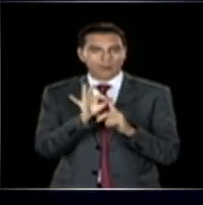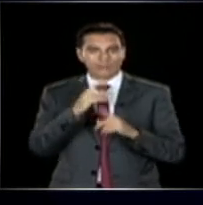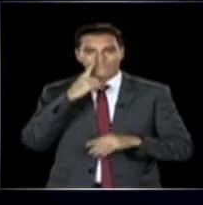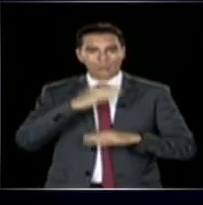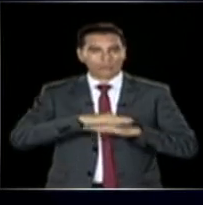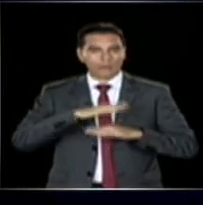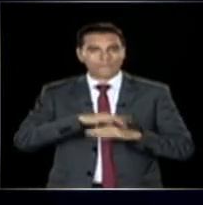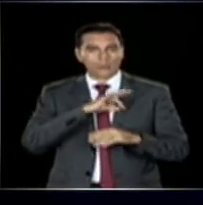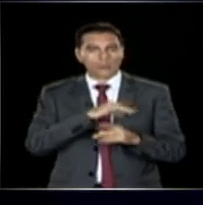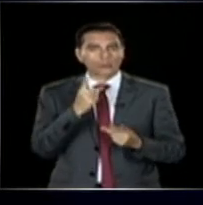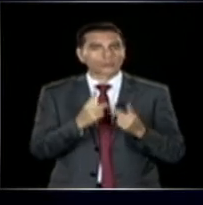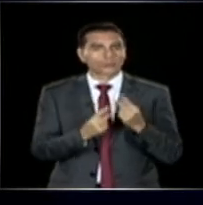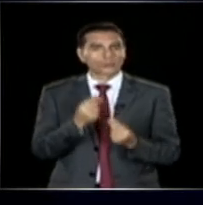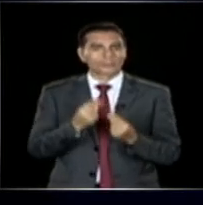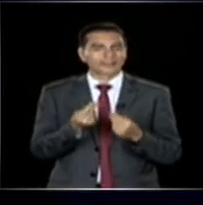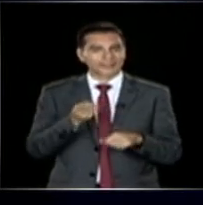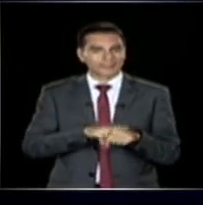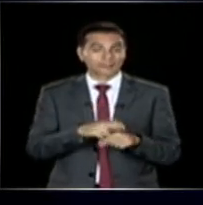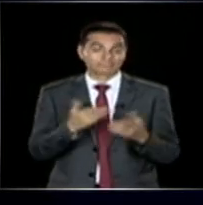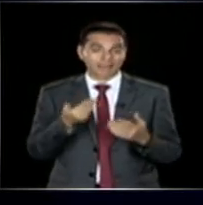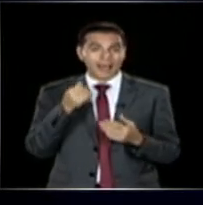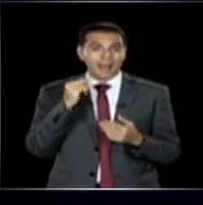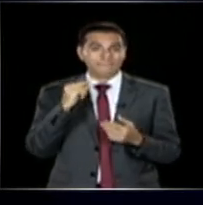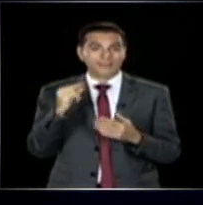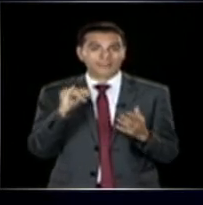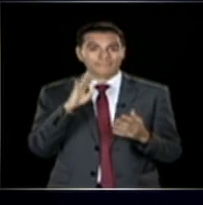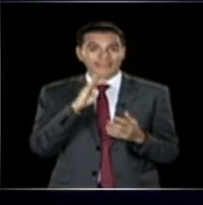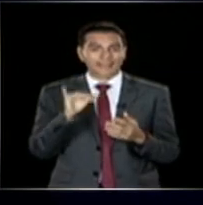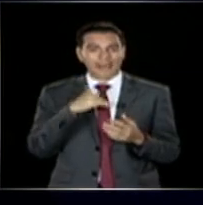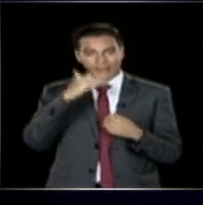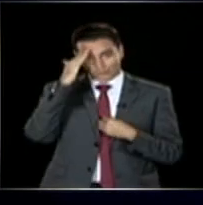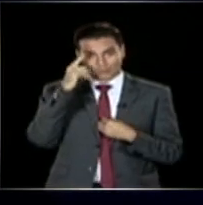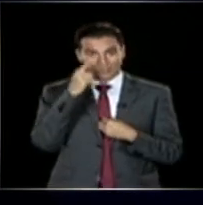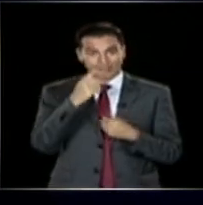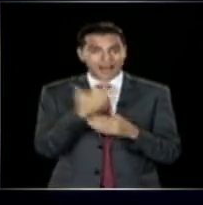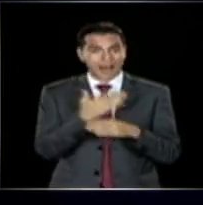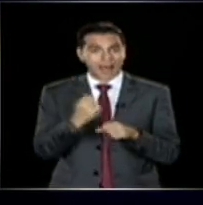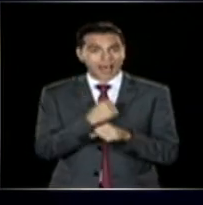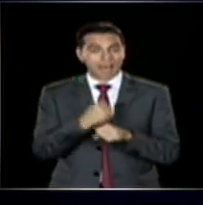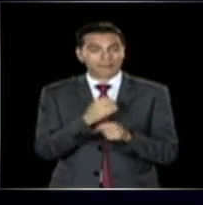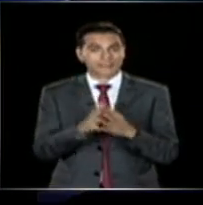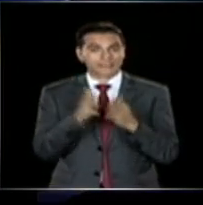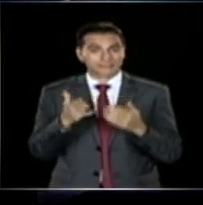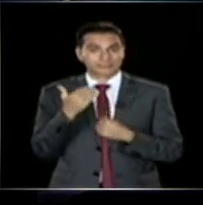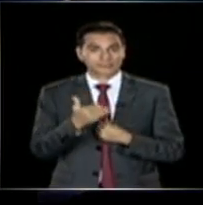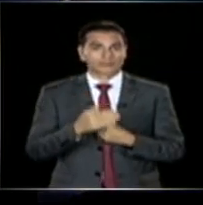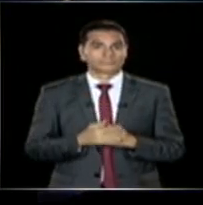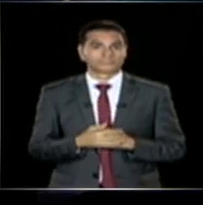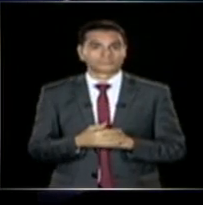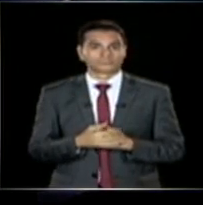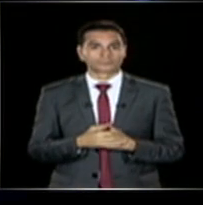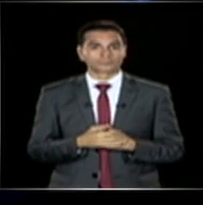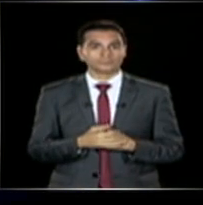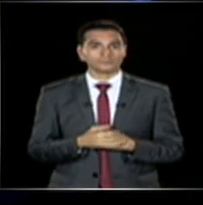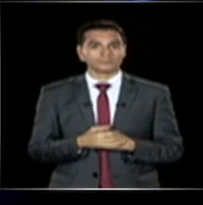وجميل ودمه خفيف. أحمد مكي بشكرك جدا جدا على العمل العظيم ده.